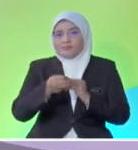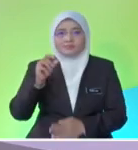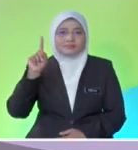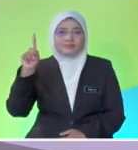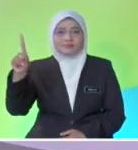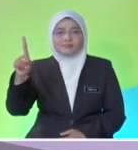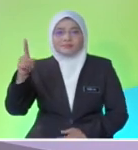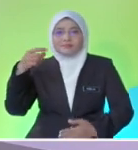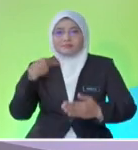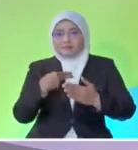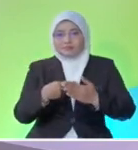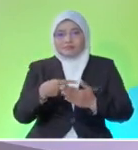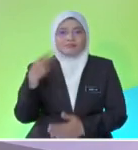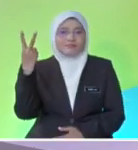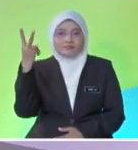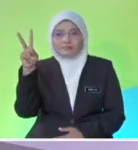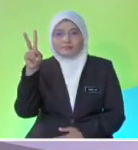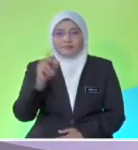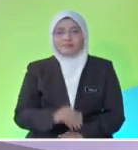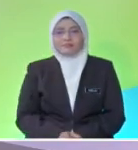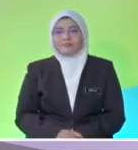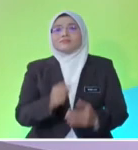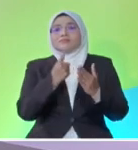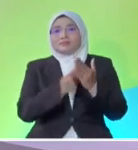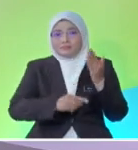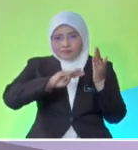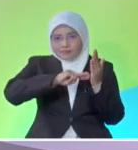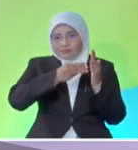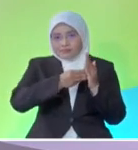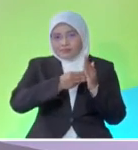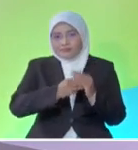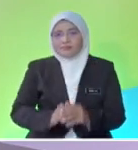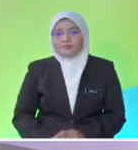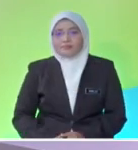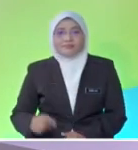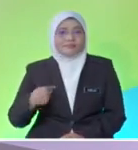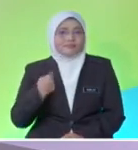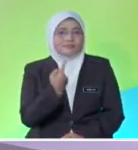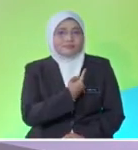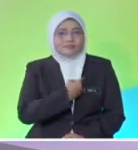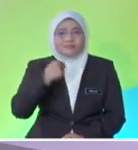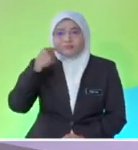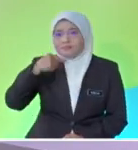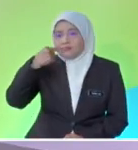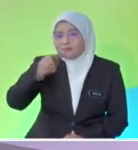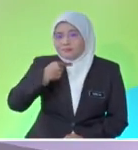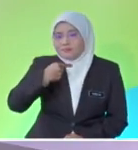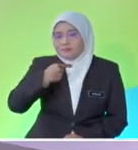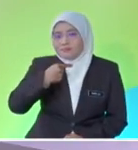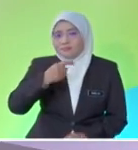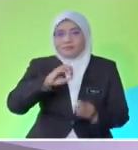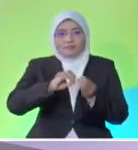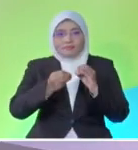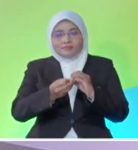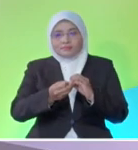1 sehingga 12. Maksudnya apa tu? Kita menyebut jam bermula daripada jam 1 sehingga ke